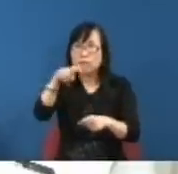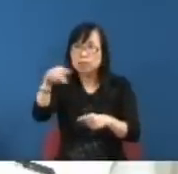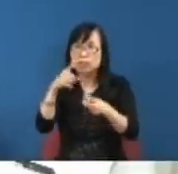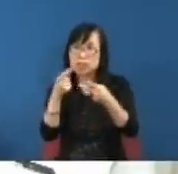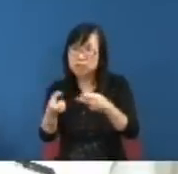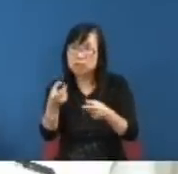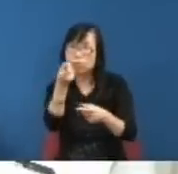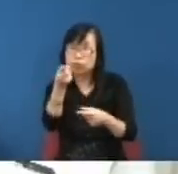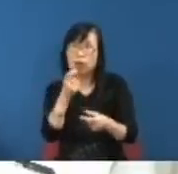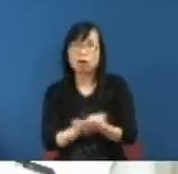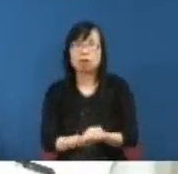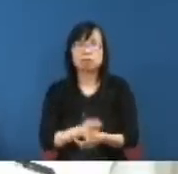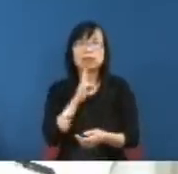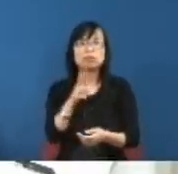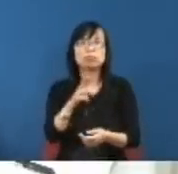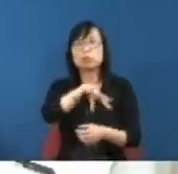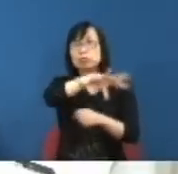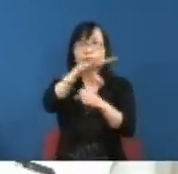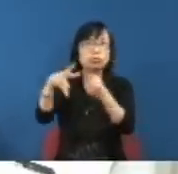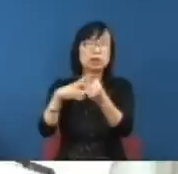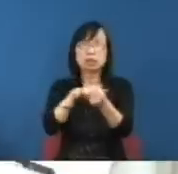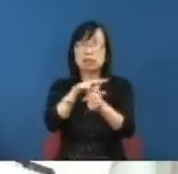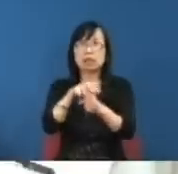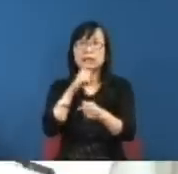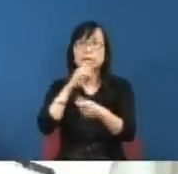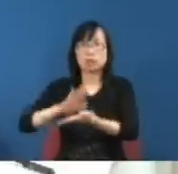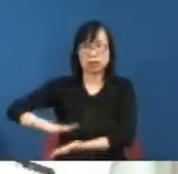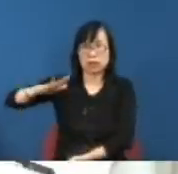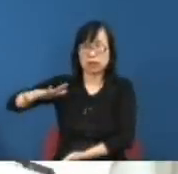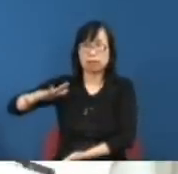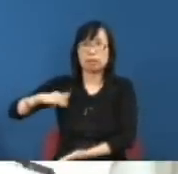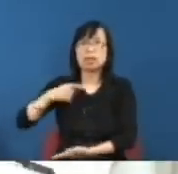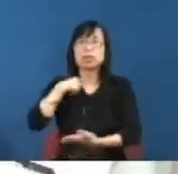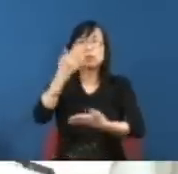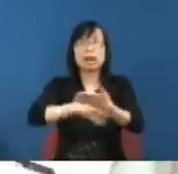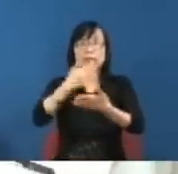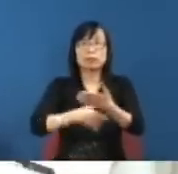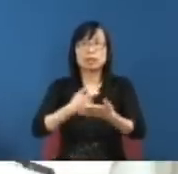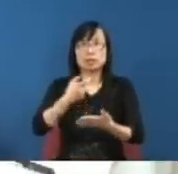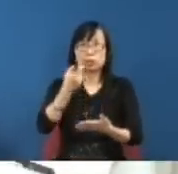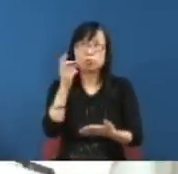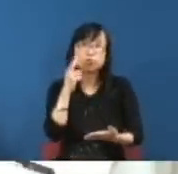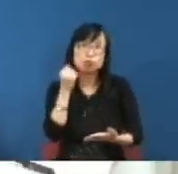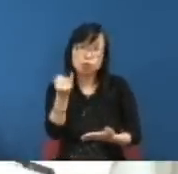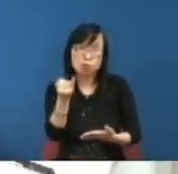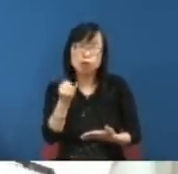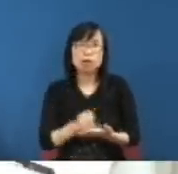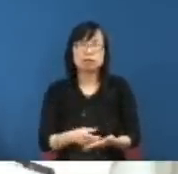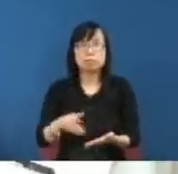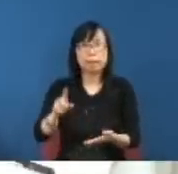令到全世界嘅有錢人由於減税多咗錢，由